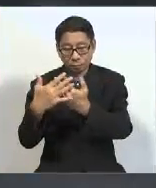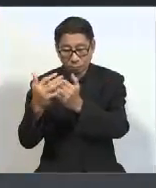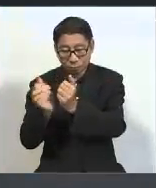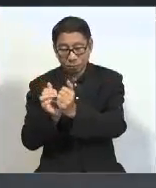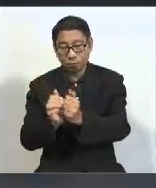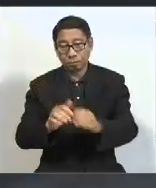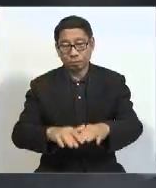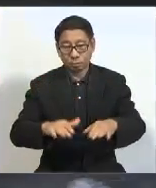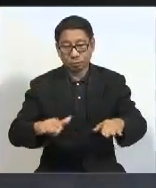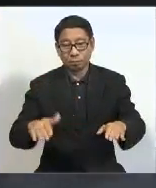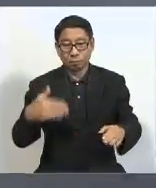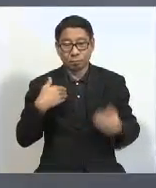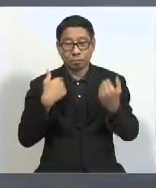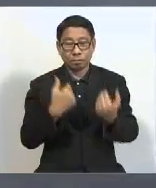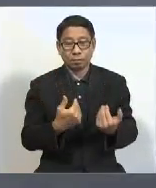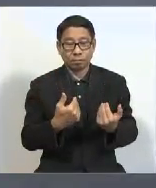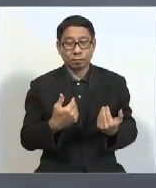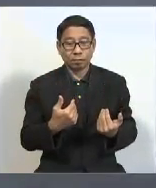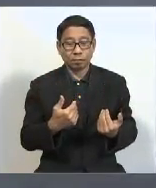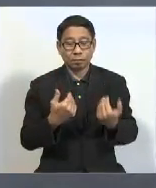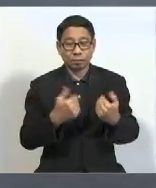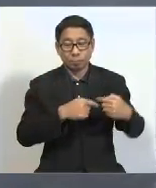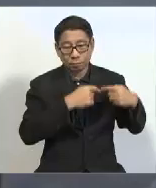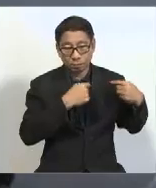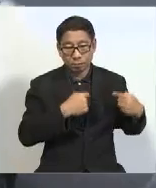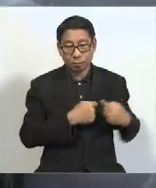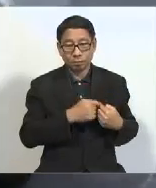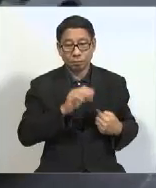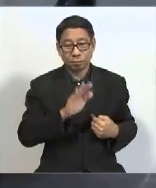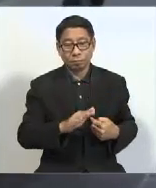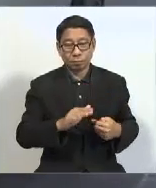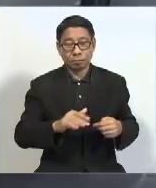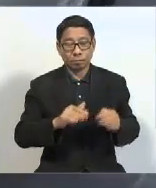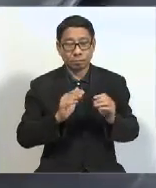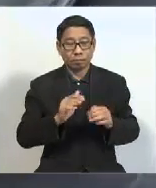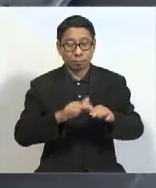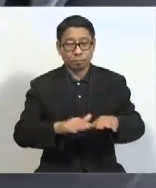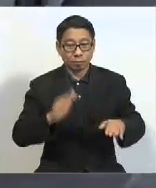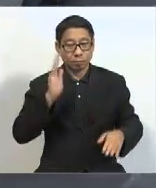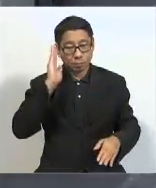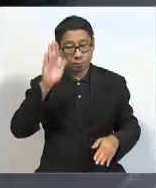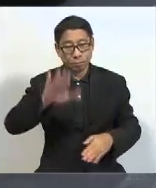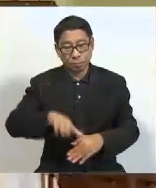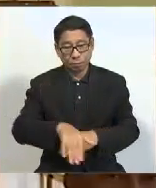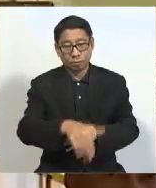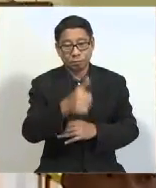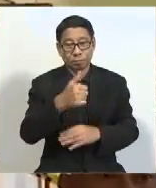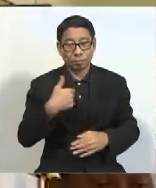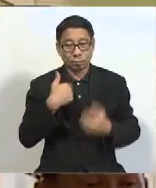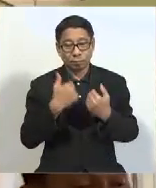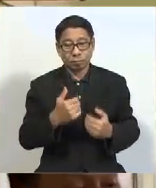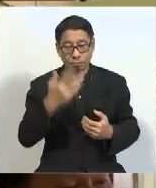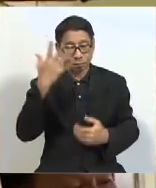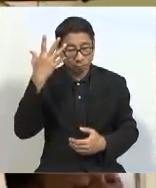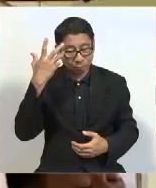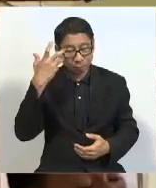หตุเป็นเด็กและเยาวชนค่ะซึ่งขณะนี้สภาพจิตใจของน้องที่ก่อเหตุดีขึ้นนะคะหลังจากที่มีอา